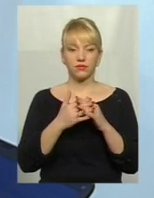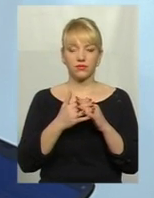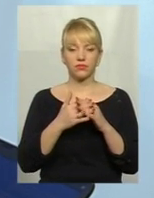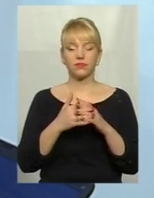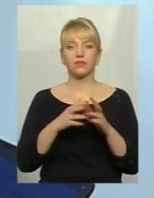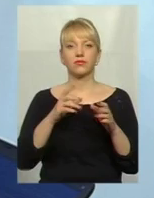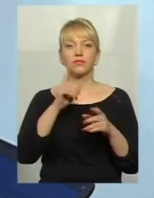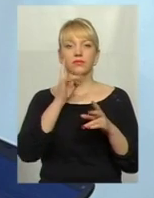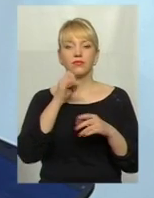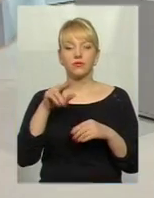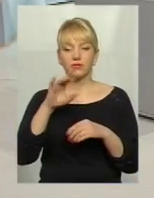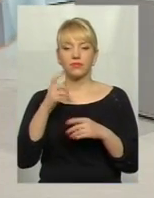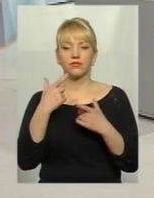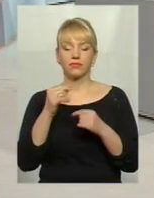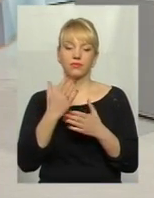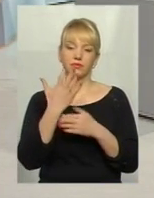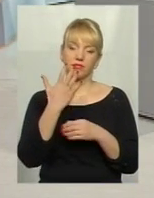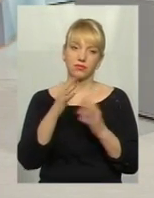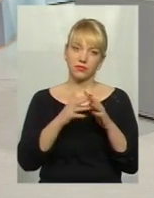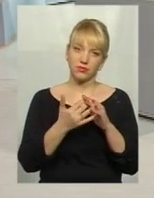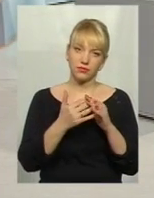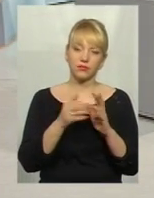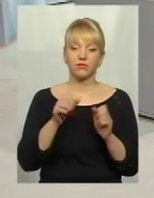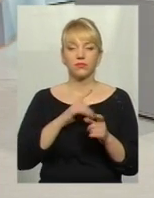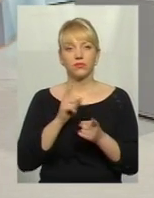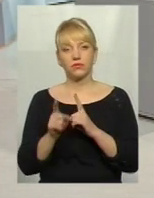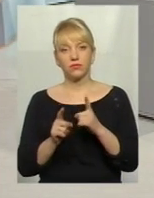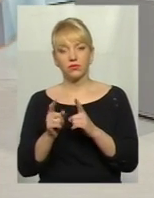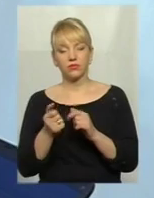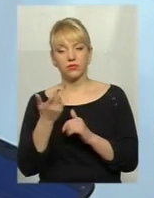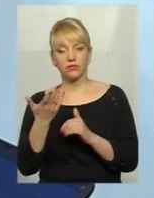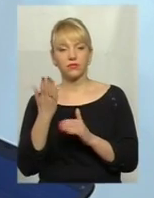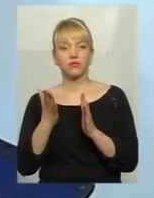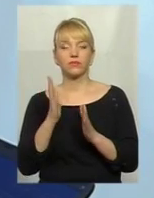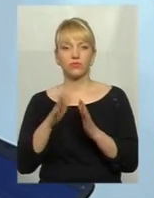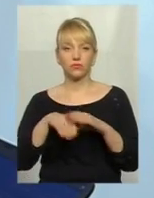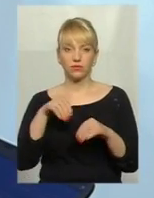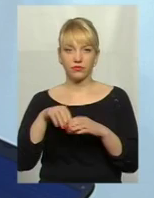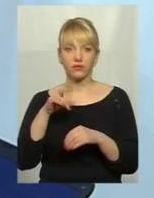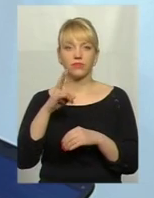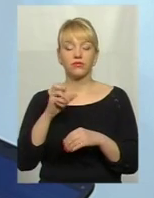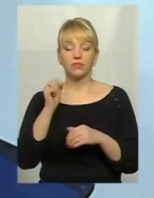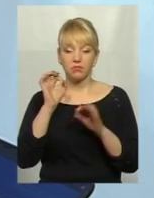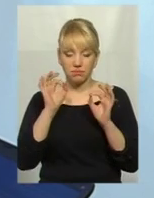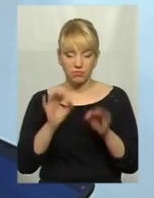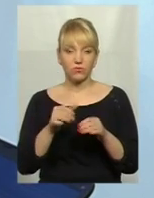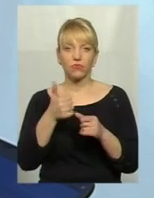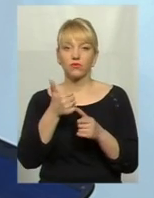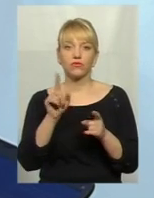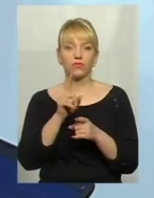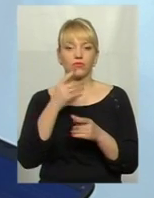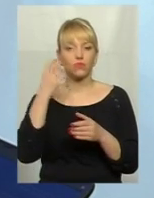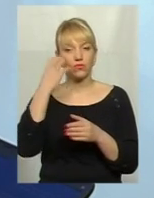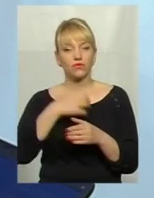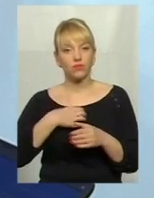сіл. Може, ми змінимо цю кількість, коли дійдемо до виборів старост. Правильно, і кожен тягне, і добре, що кожен тягне.